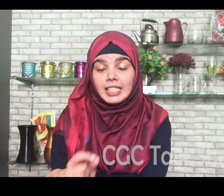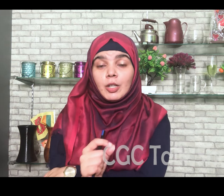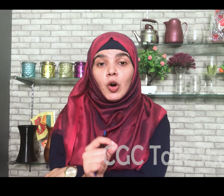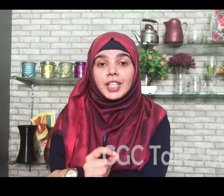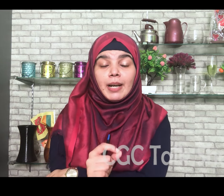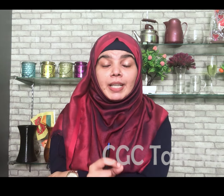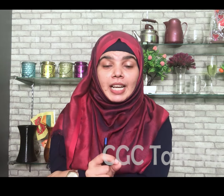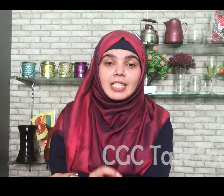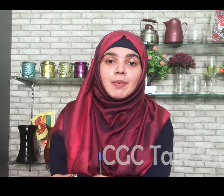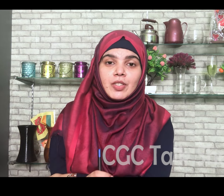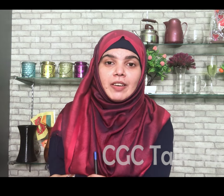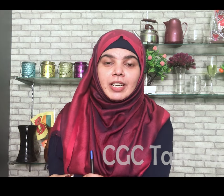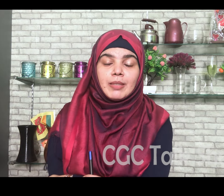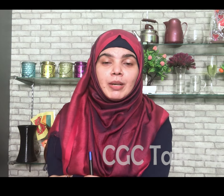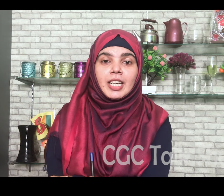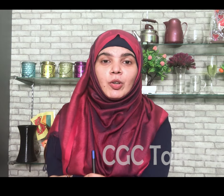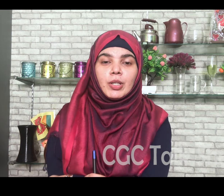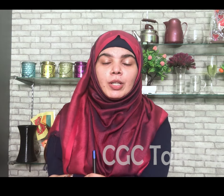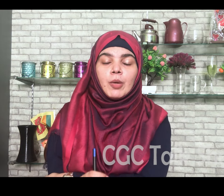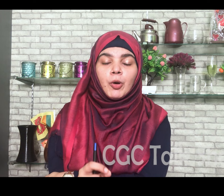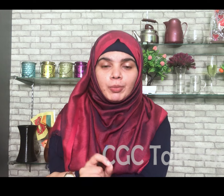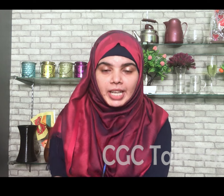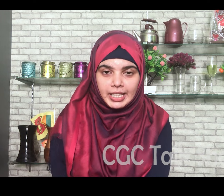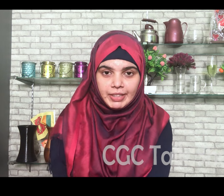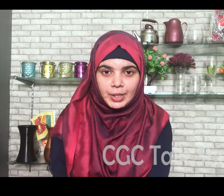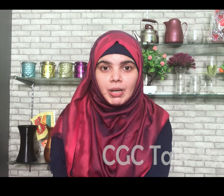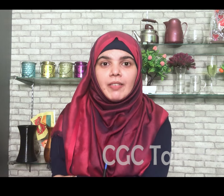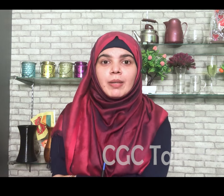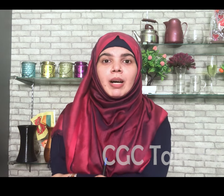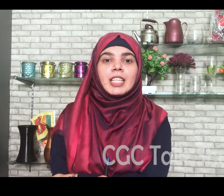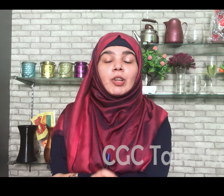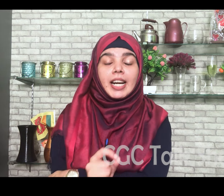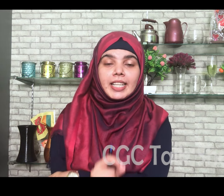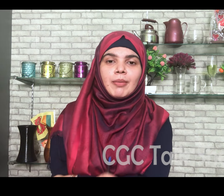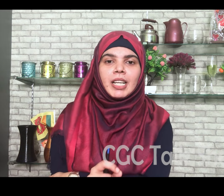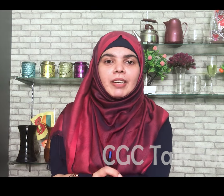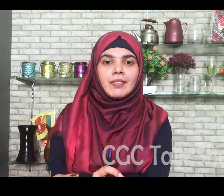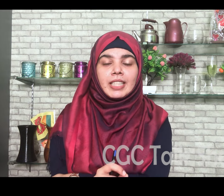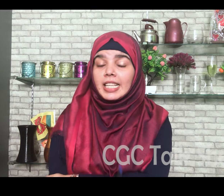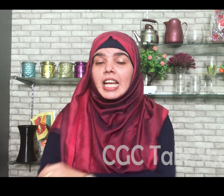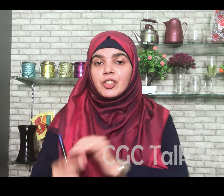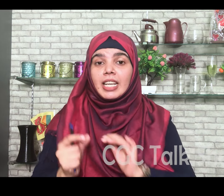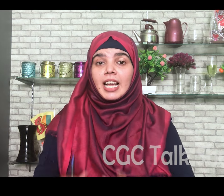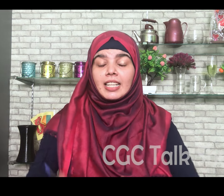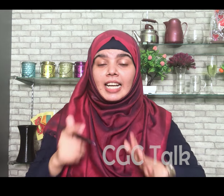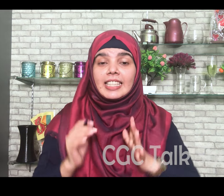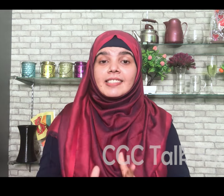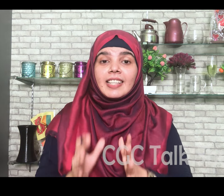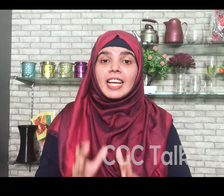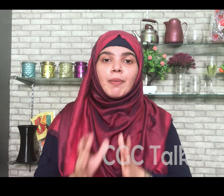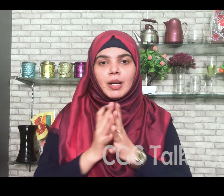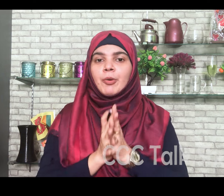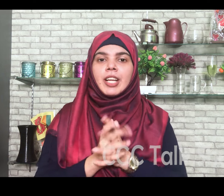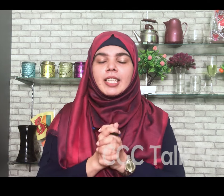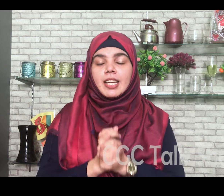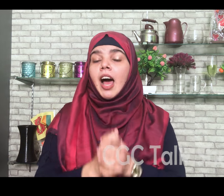அதாவது கோட்டாபய ராஜபக்ஷ அவர்கள் மாதிரி ஒரு பொறுமையானவரையும் அவர் மாதிரி ஒரு அடக்கமானவரையும் வந்து ஸ்ரீலங்கா